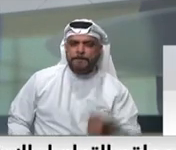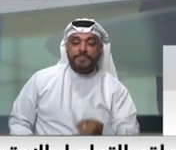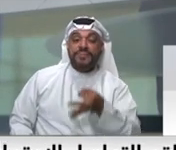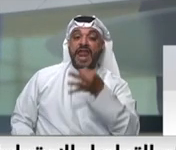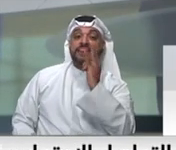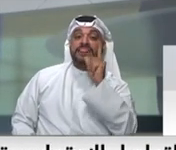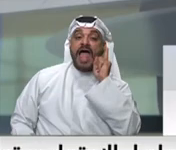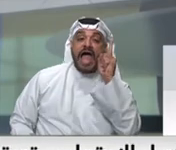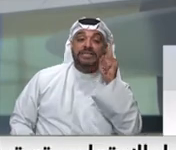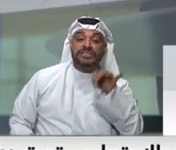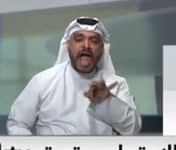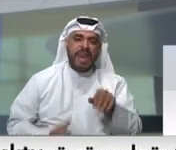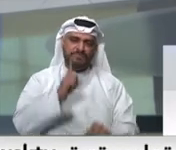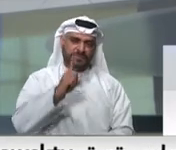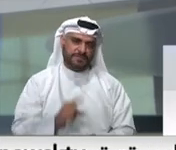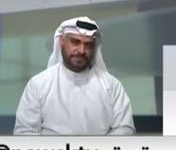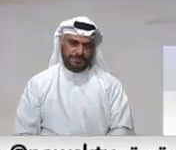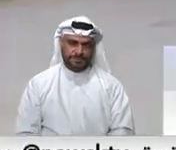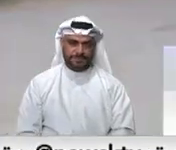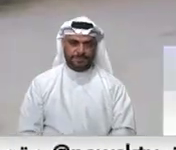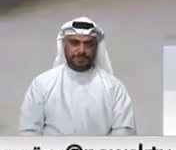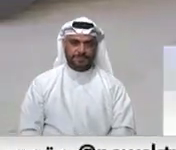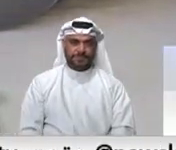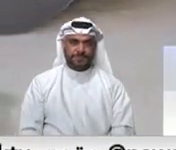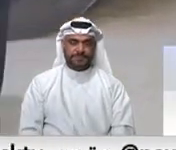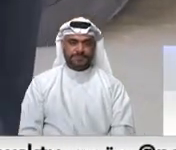13500 آخرين.